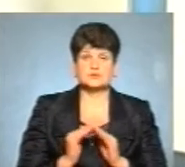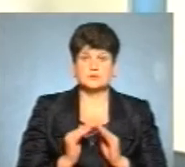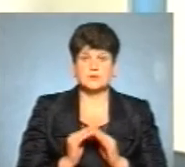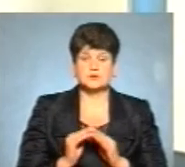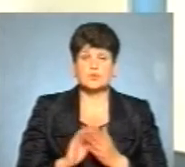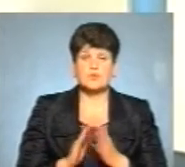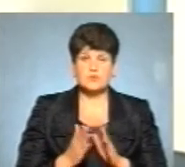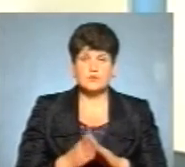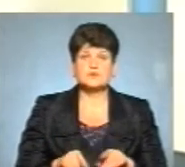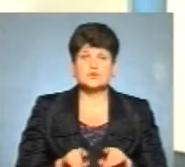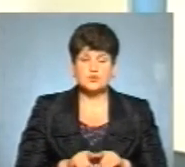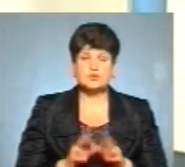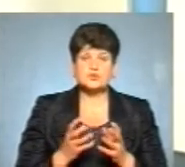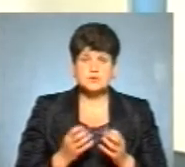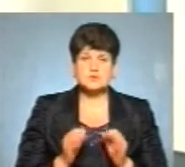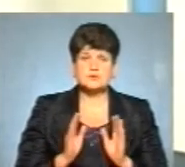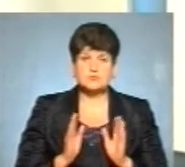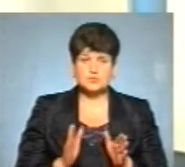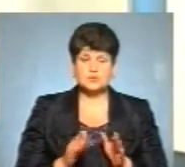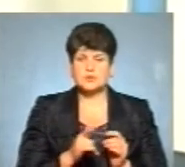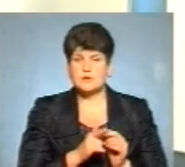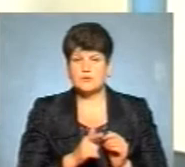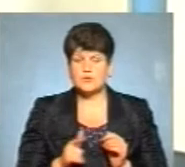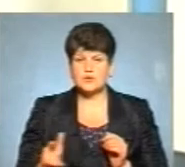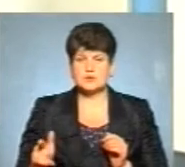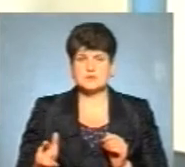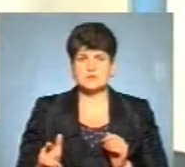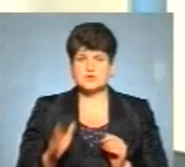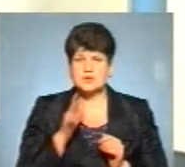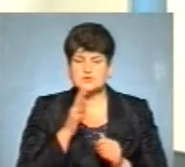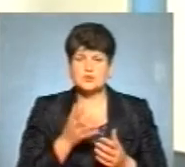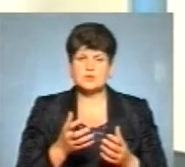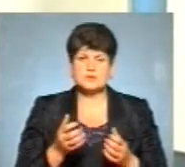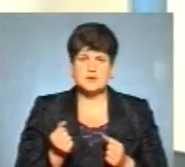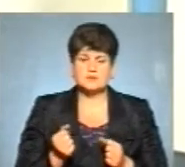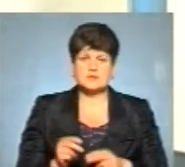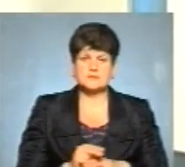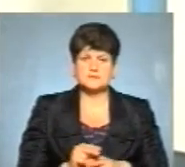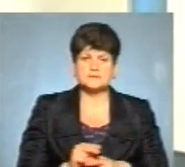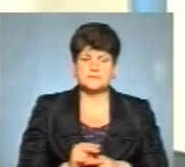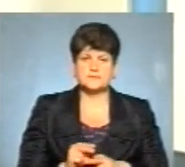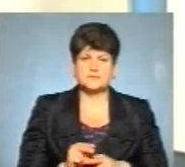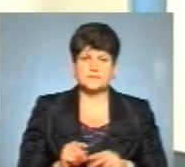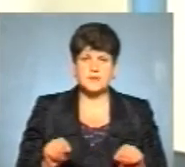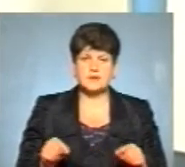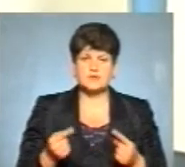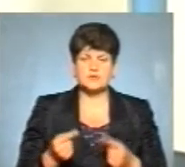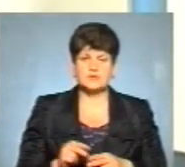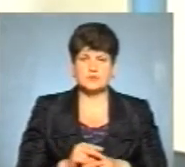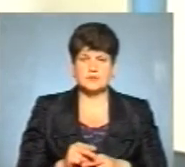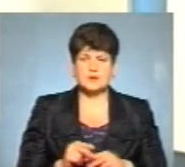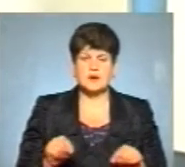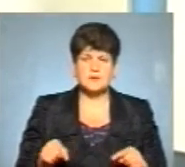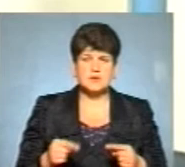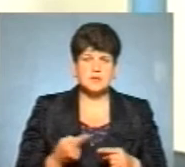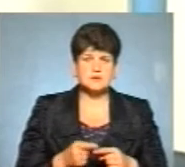умовах він все одно ще буде на протязі певного періоду часу отримувати терапію, відновну терапію. Тобто